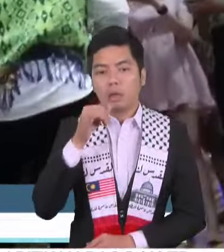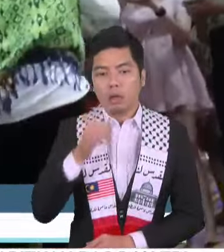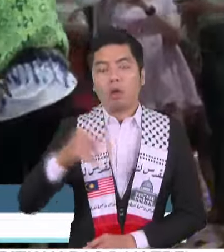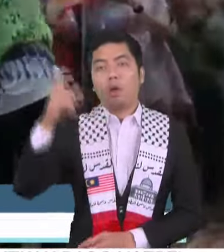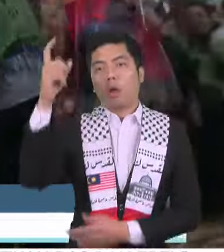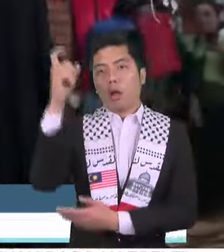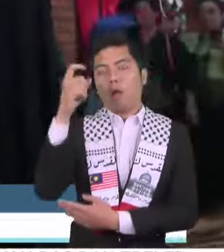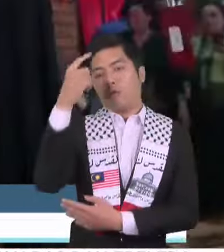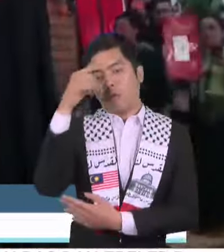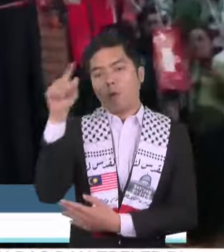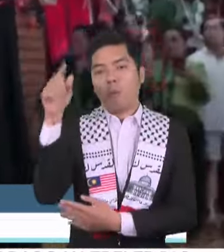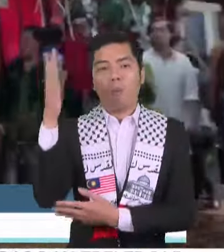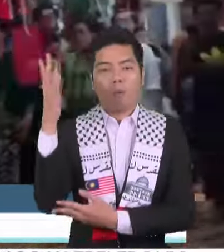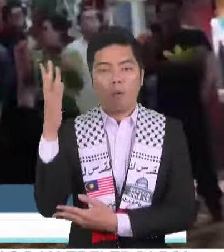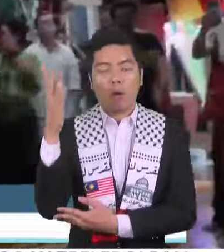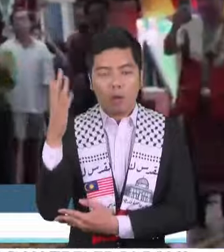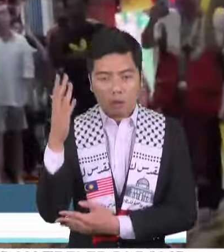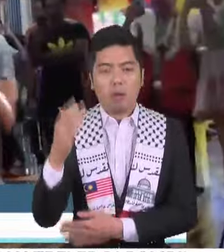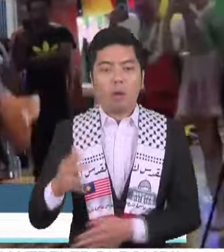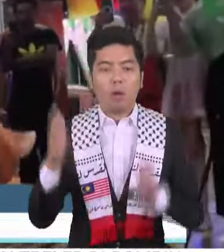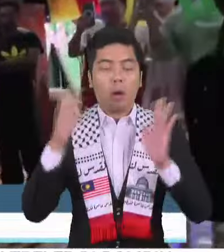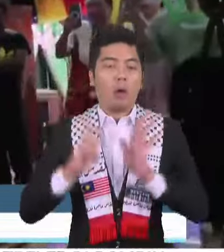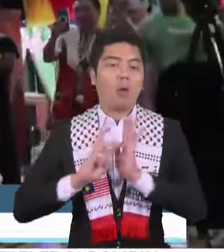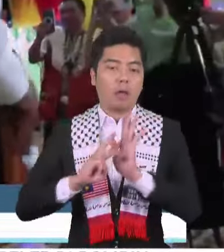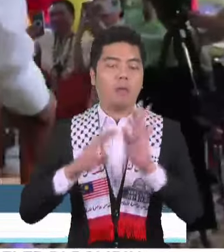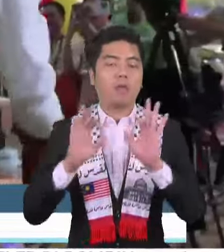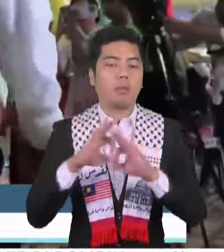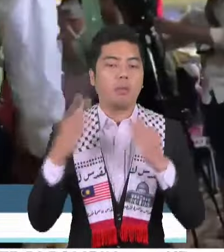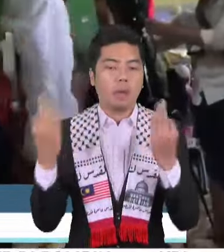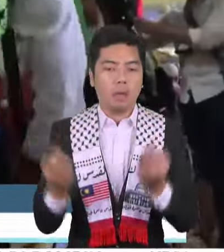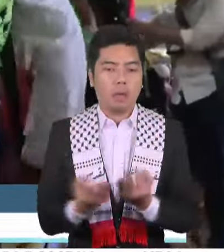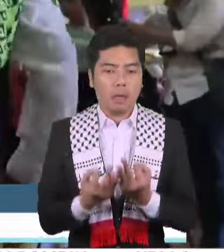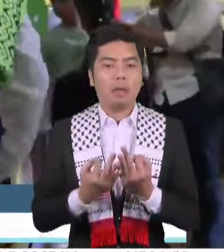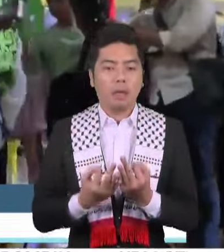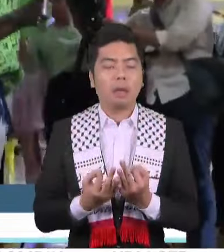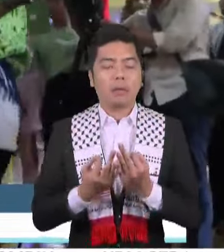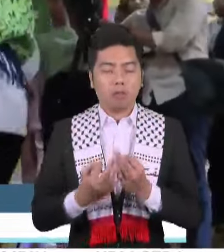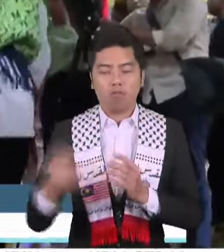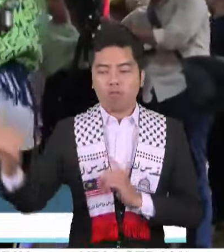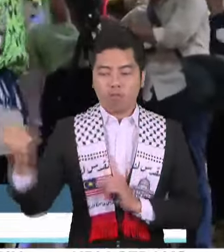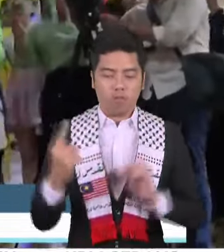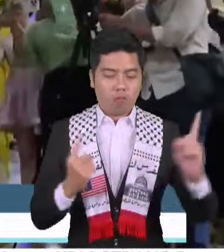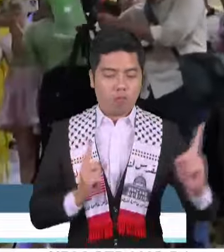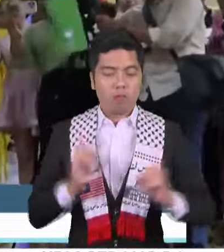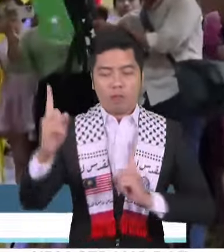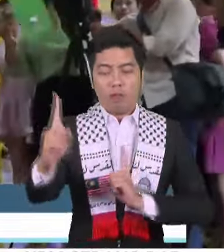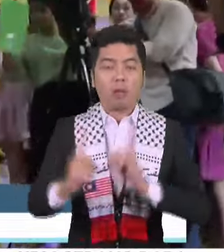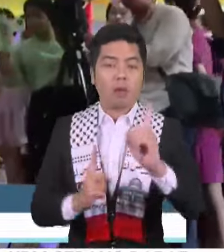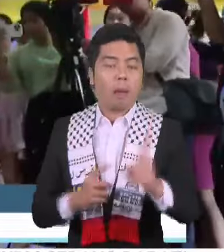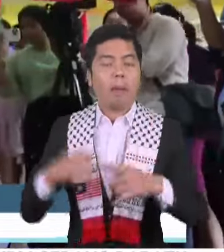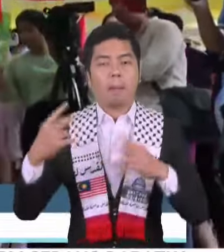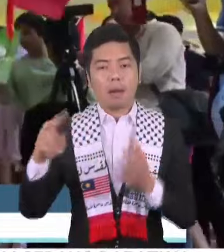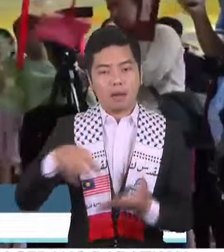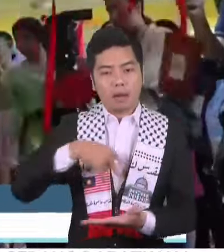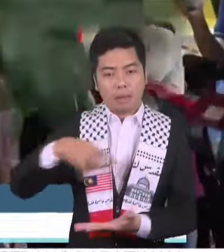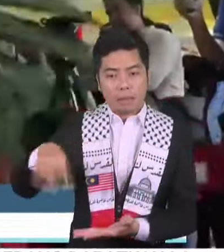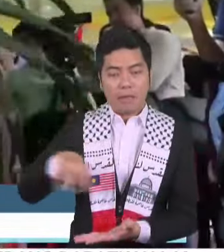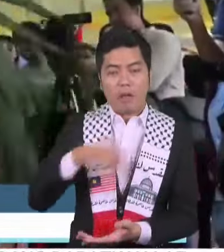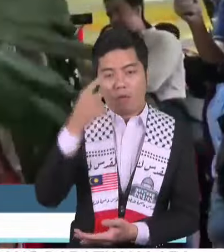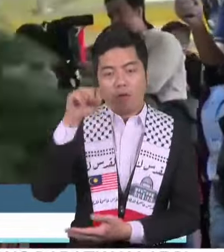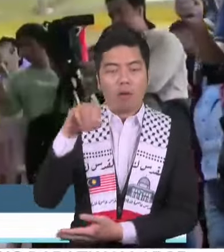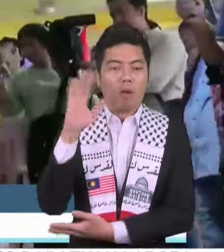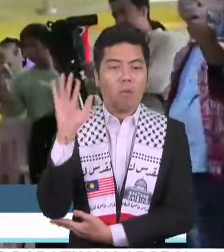pada pohon tersebut. Tetamu atau wakil keluarga akan bergilir-gilir menari tarian ngajat mengelilingi